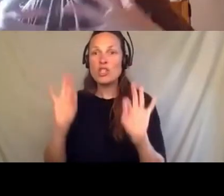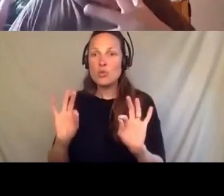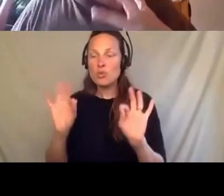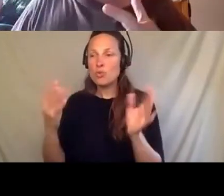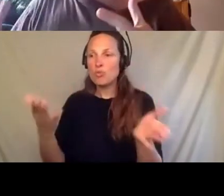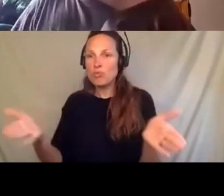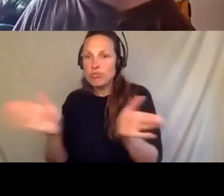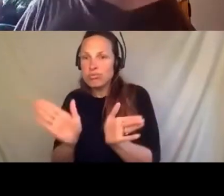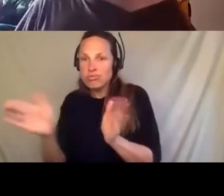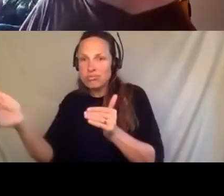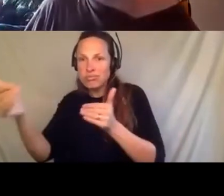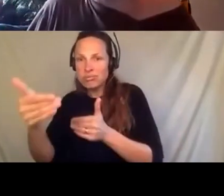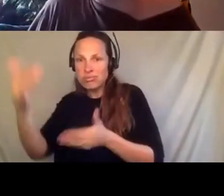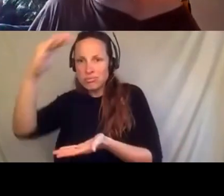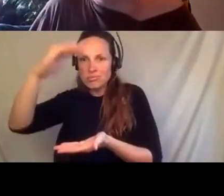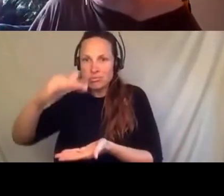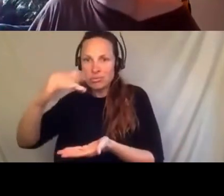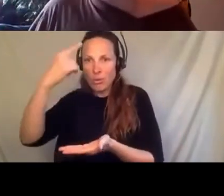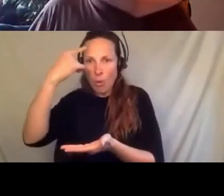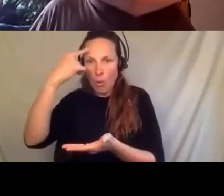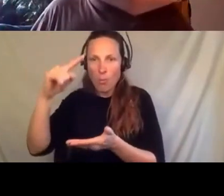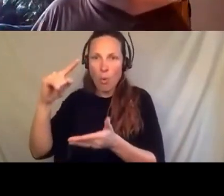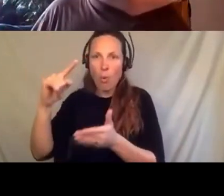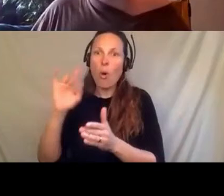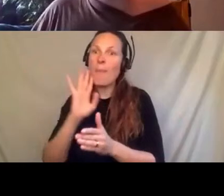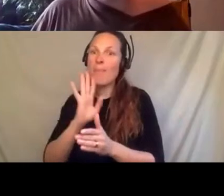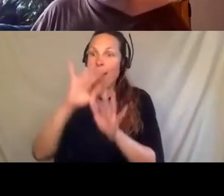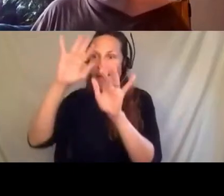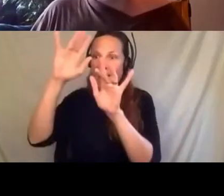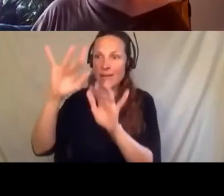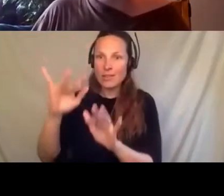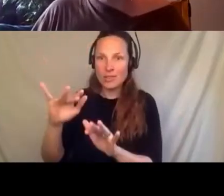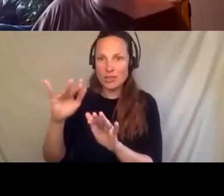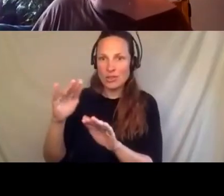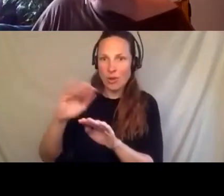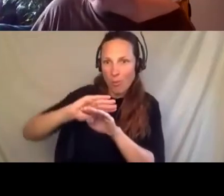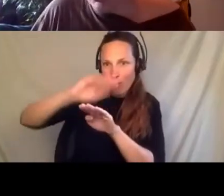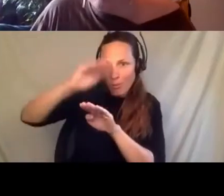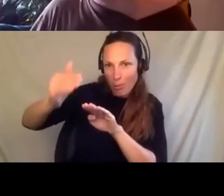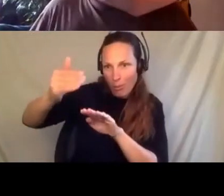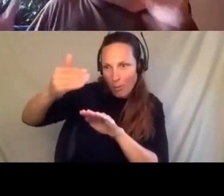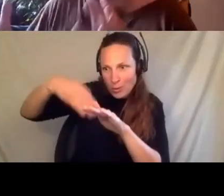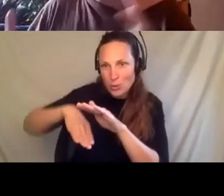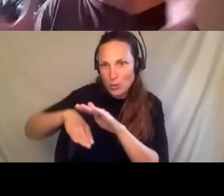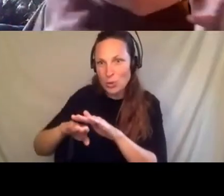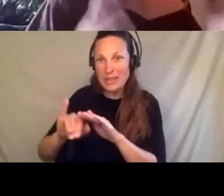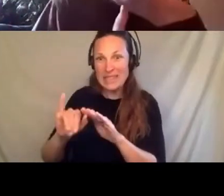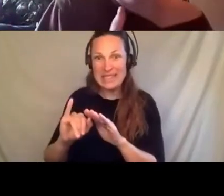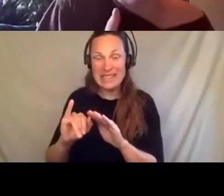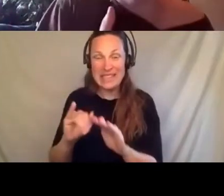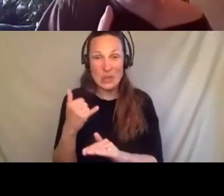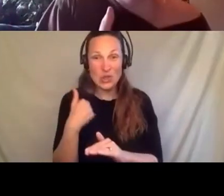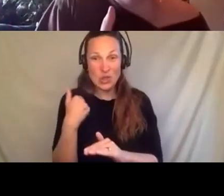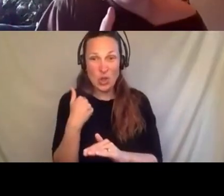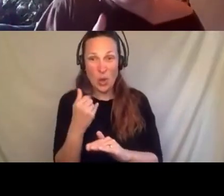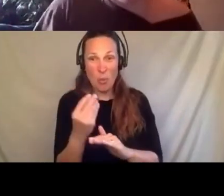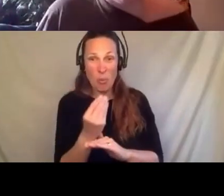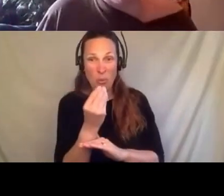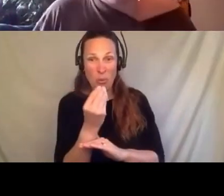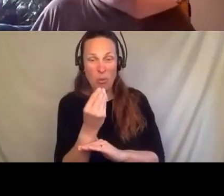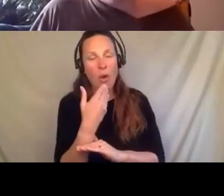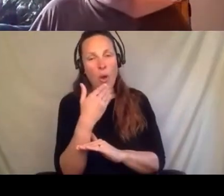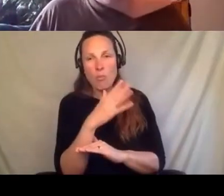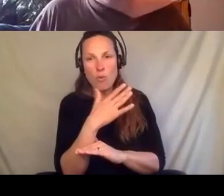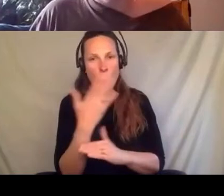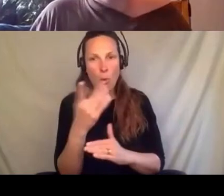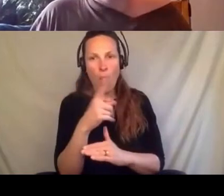pots. On peut vraiment protéger du froid et de la neige. Par contre, s'il est encore jeune, rentrez votre romarin à